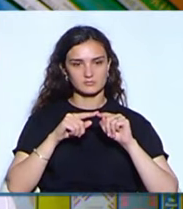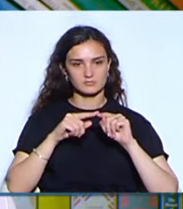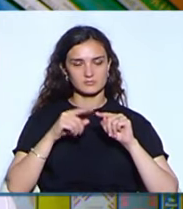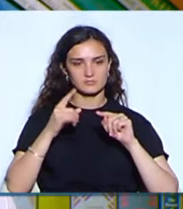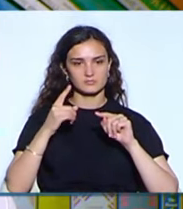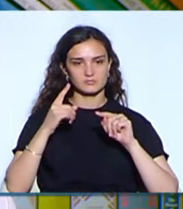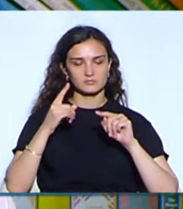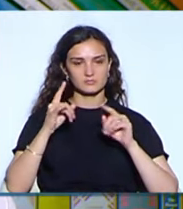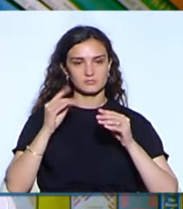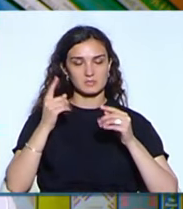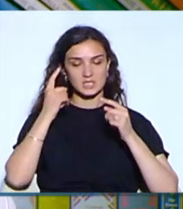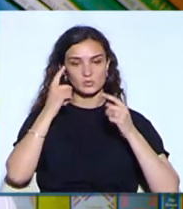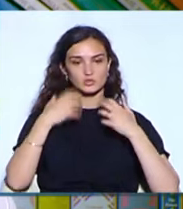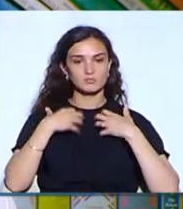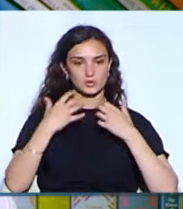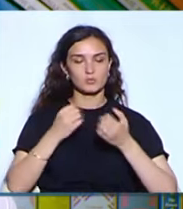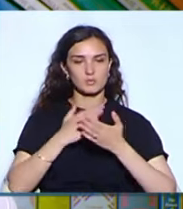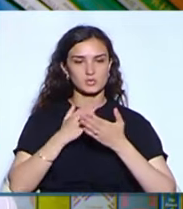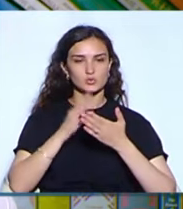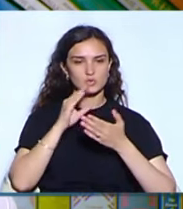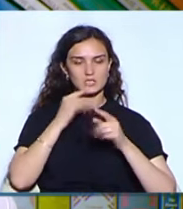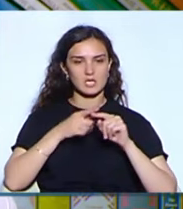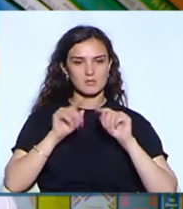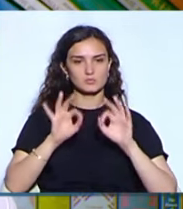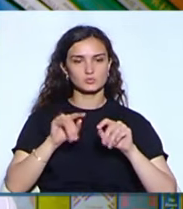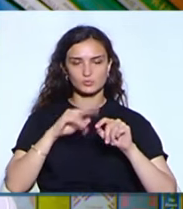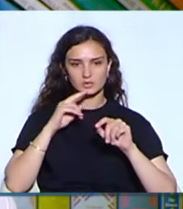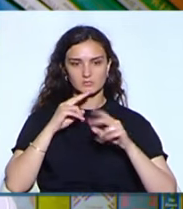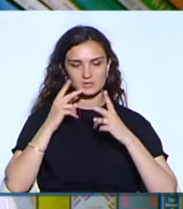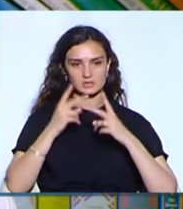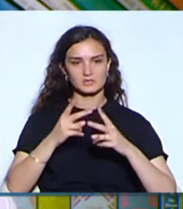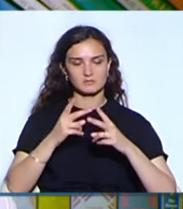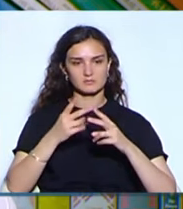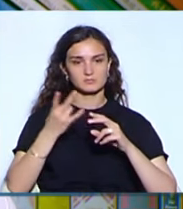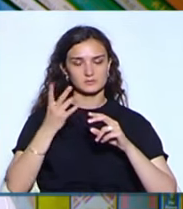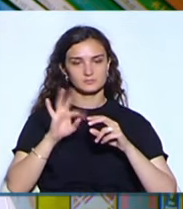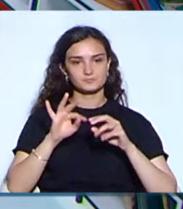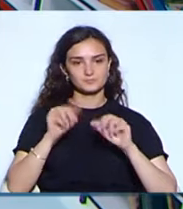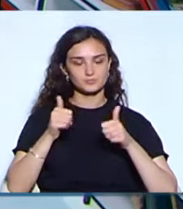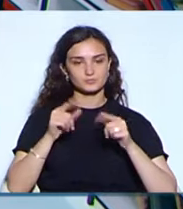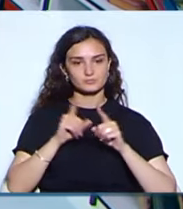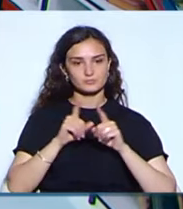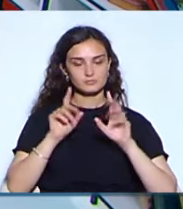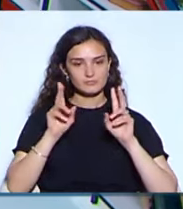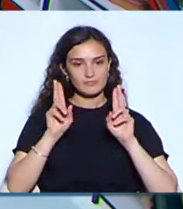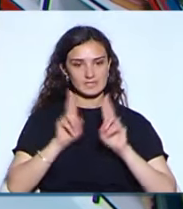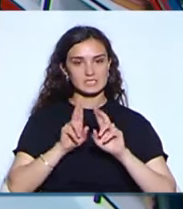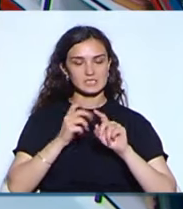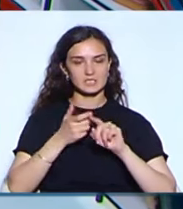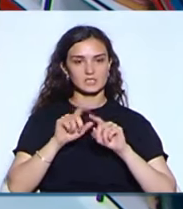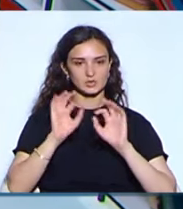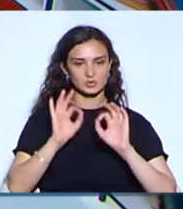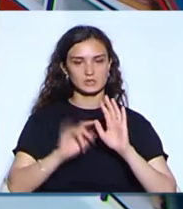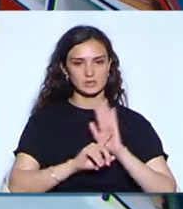ჩვილობის ასაკის მენტალური ჯანმრთელობა არსებობს, როდესაც სწორედ ამას აქცევენ ყურადღებას, ვთქვათ, მაგრამ როგორც წესი ძალიან